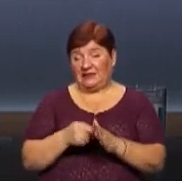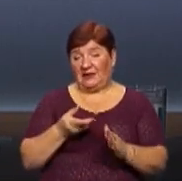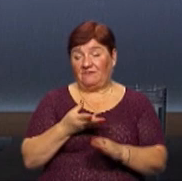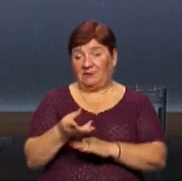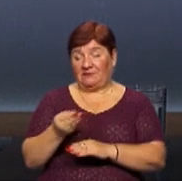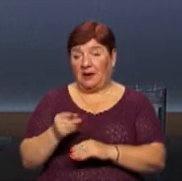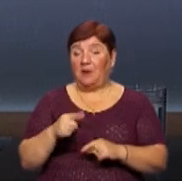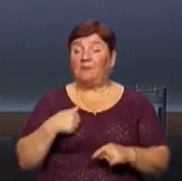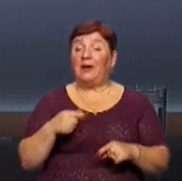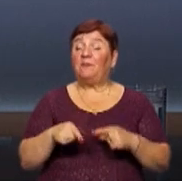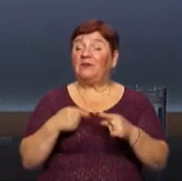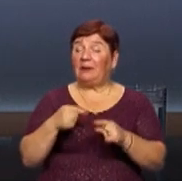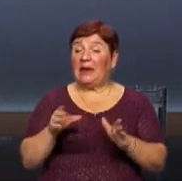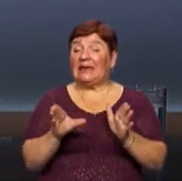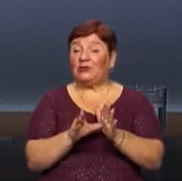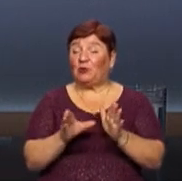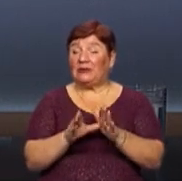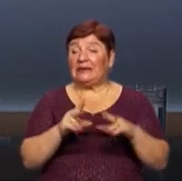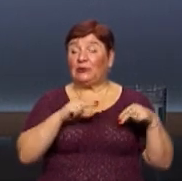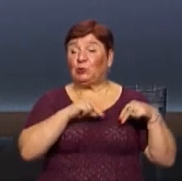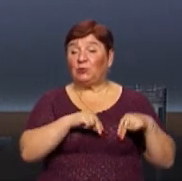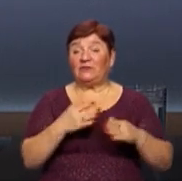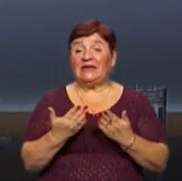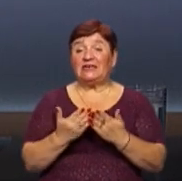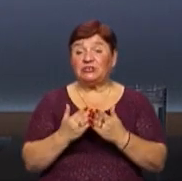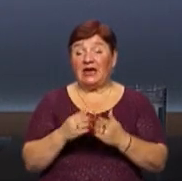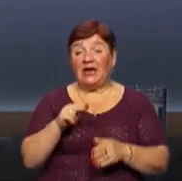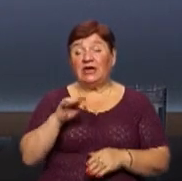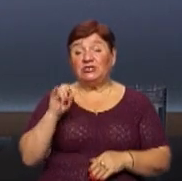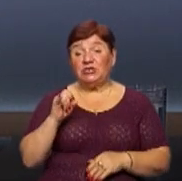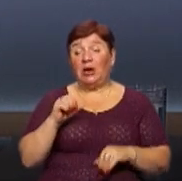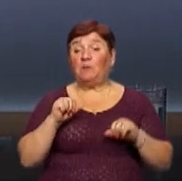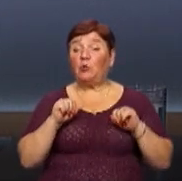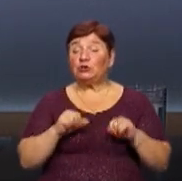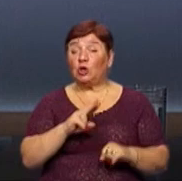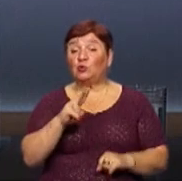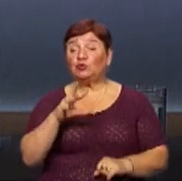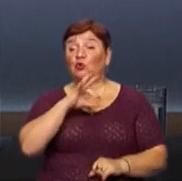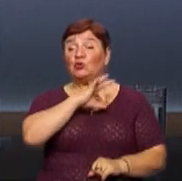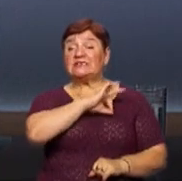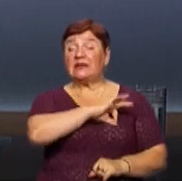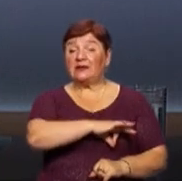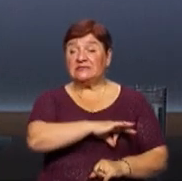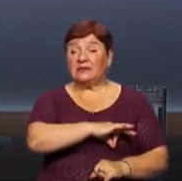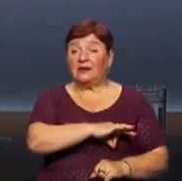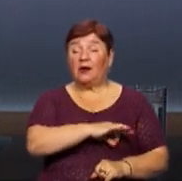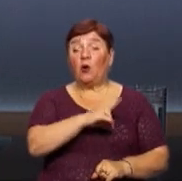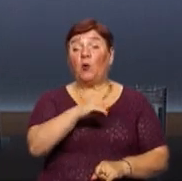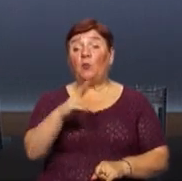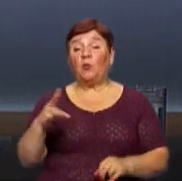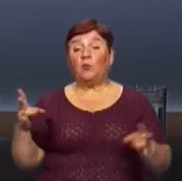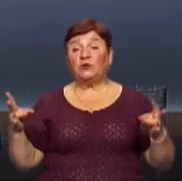знову ж таки повертаємося до електронних трудових книжок. Чи може хтось скористатися, ну, і комусь, можливо,